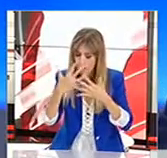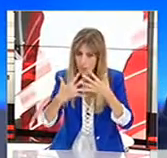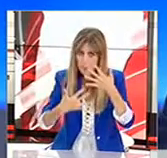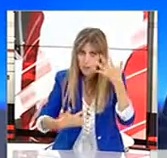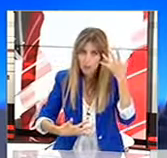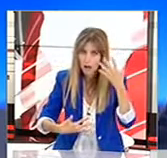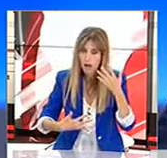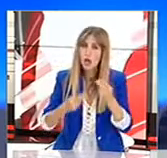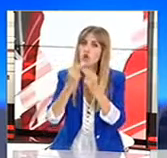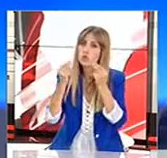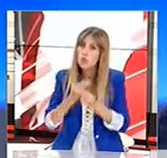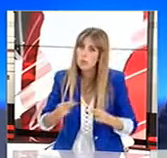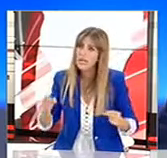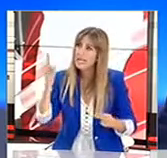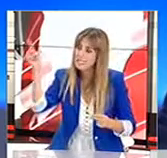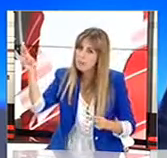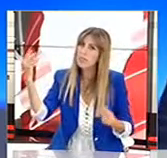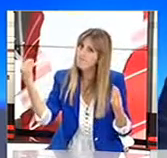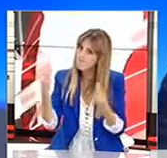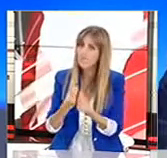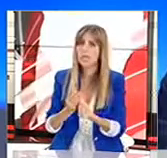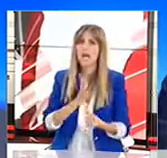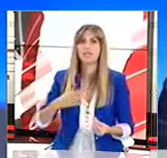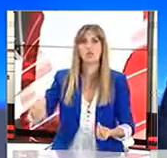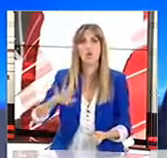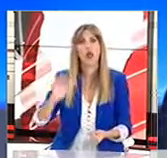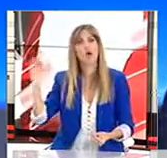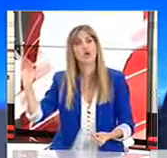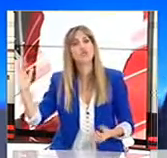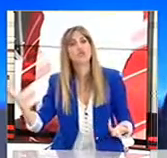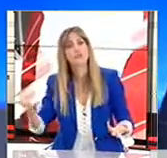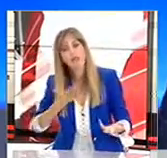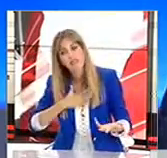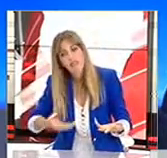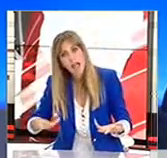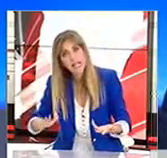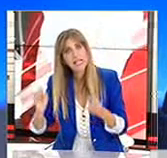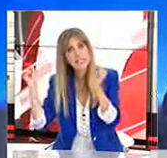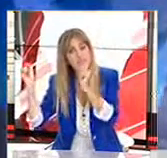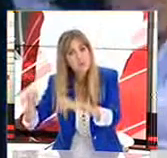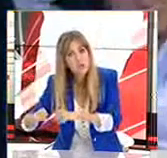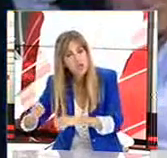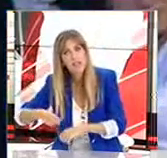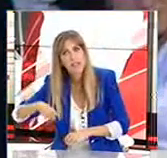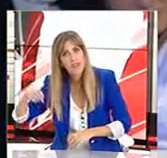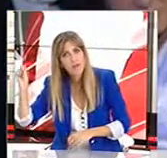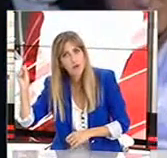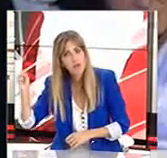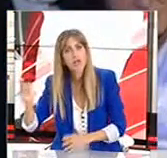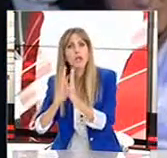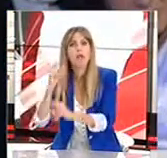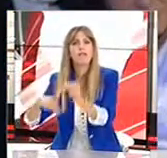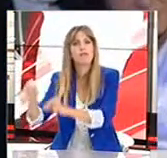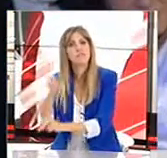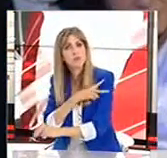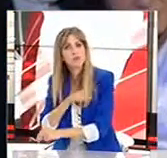του γειτονικού λαού. Εμείς δεν αλλάζουμε ούτε το σύνταγμά μας, ούτε το όνομά μας, ίσα-ίσα, που